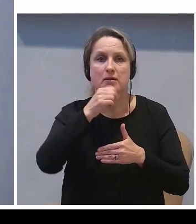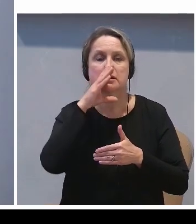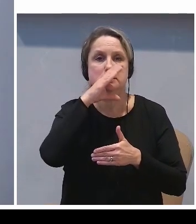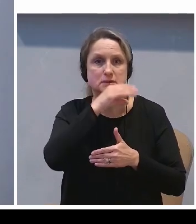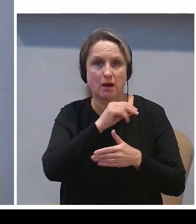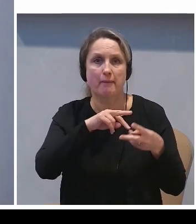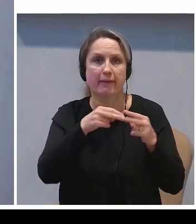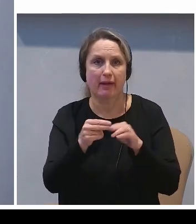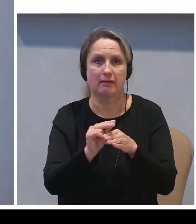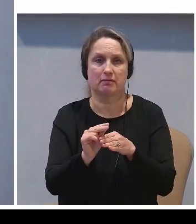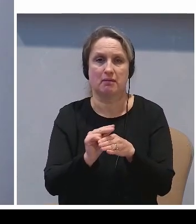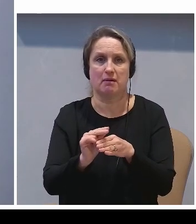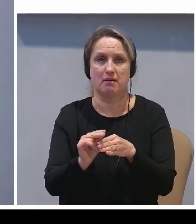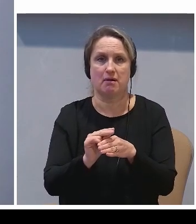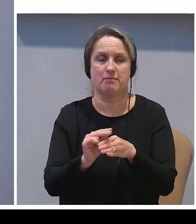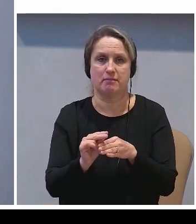geeniteraapiat